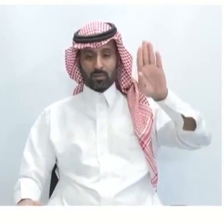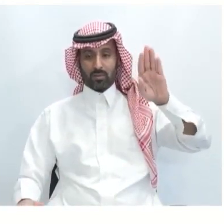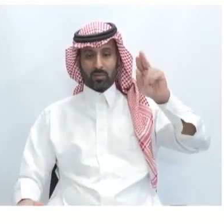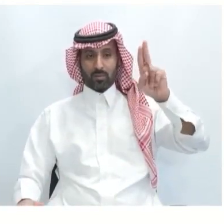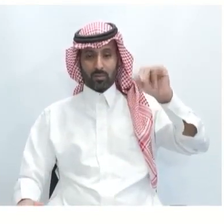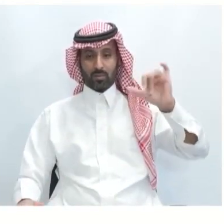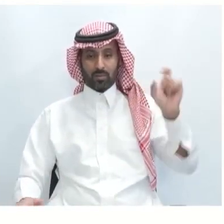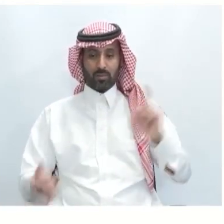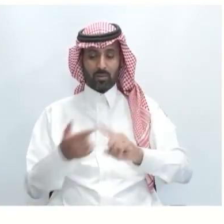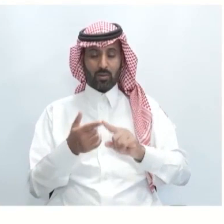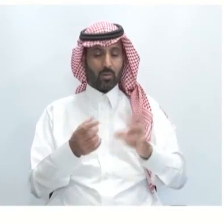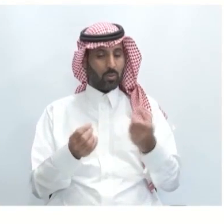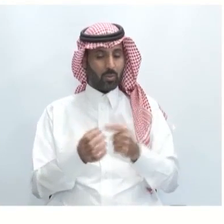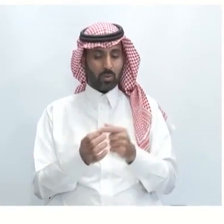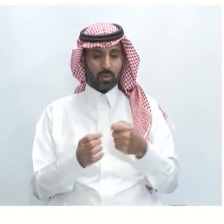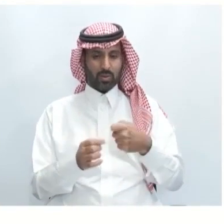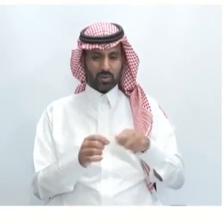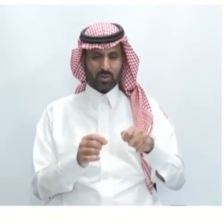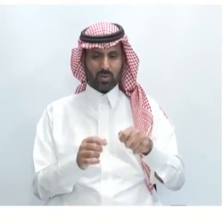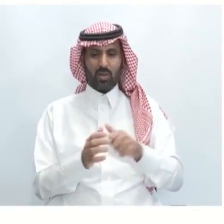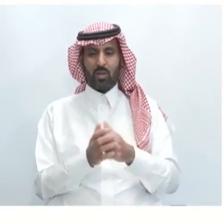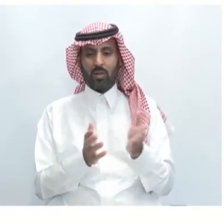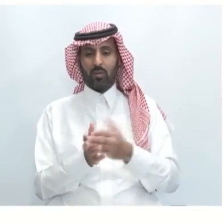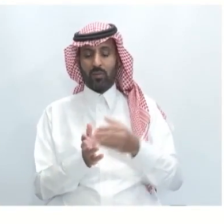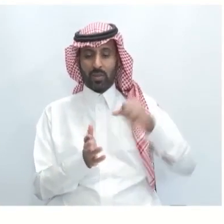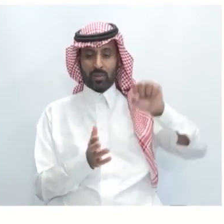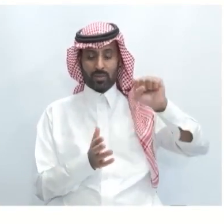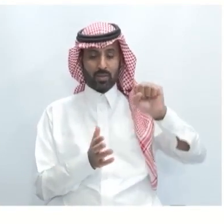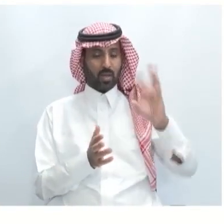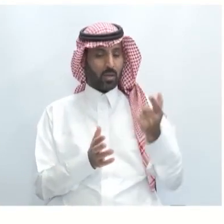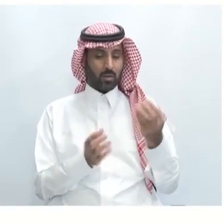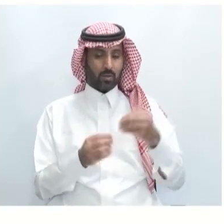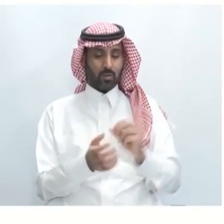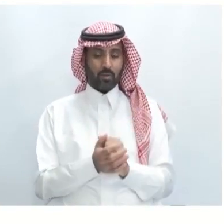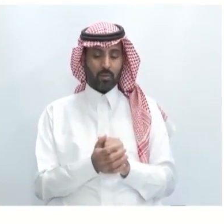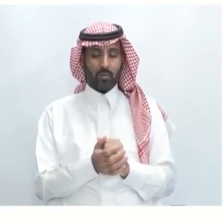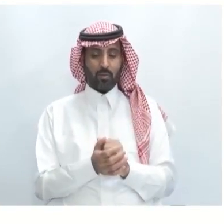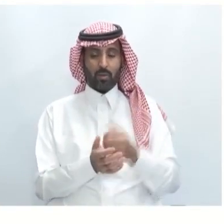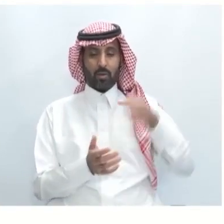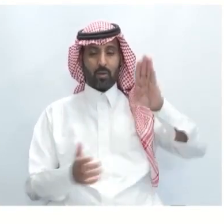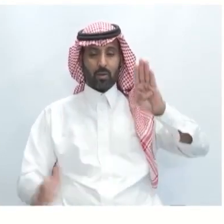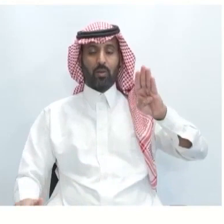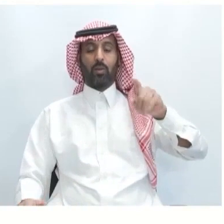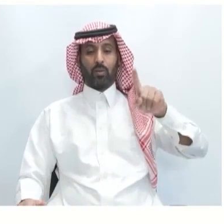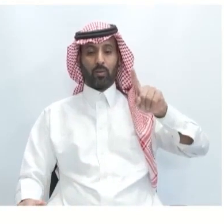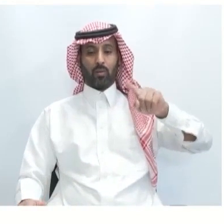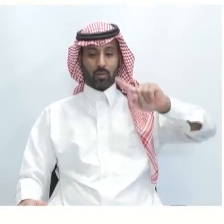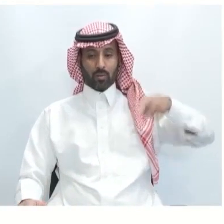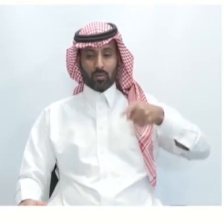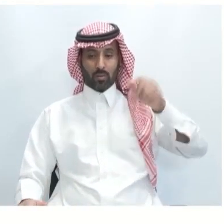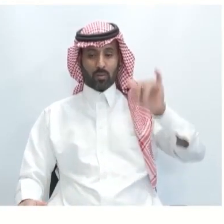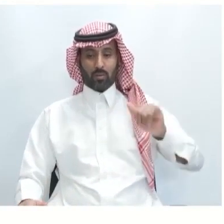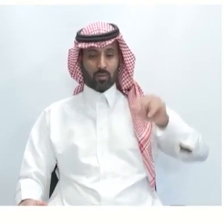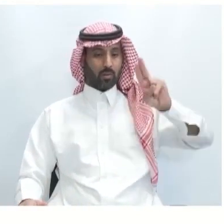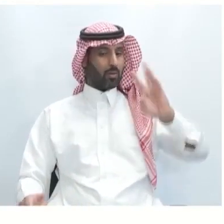يوجد كبريت احسنتم اذا يحتوي على كبريت اللايسين ماذا يوجد في اللايسين انظر كيف يكتب